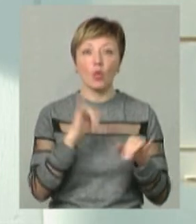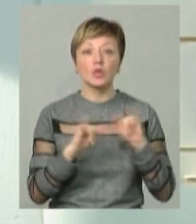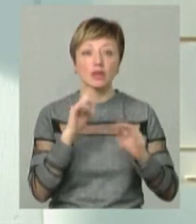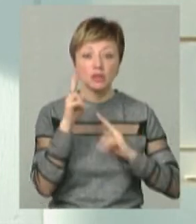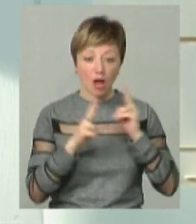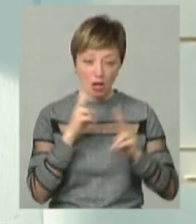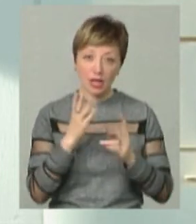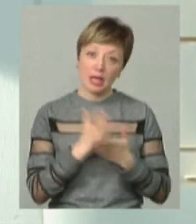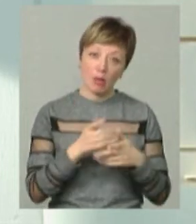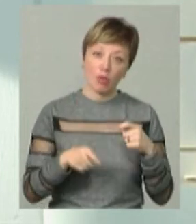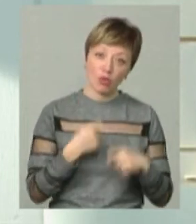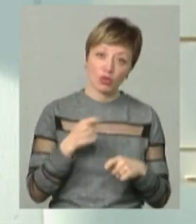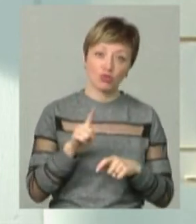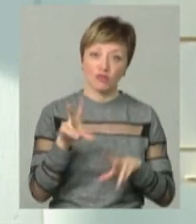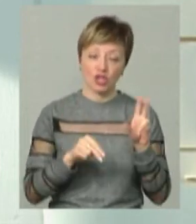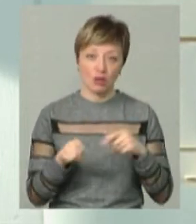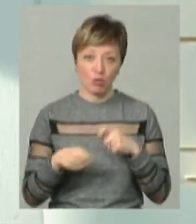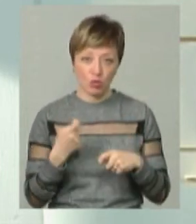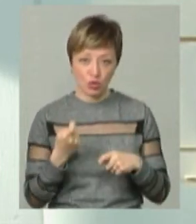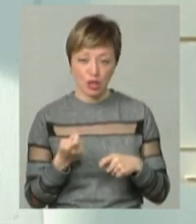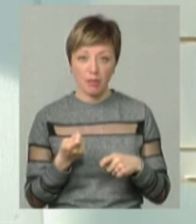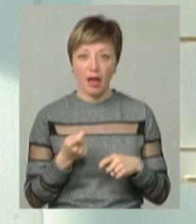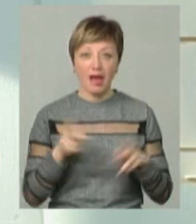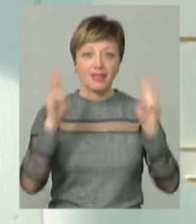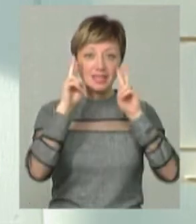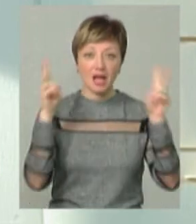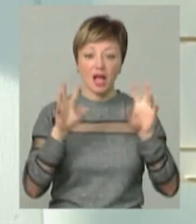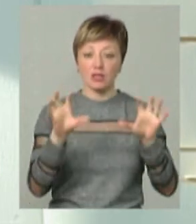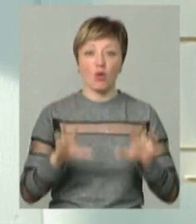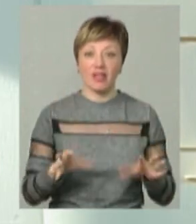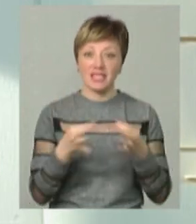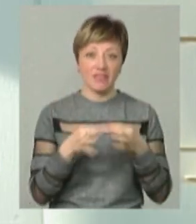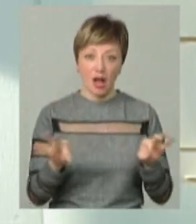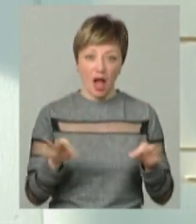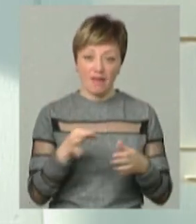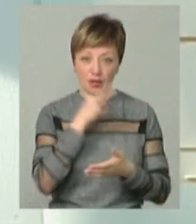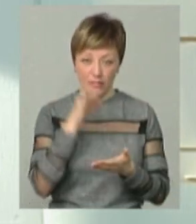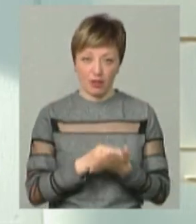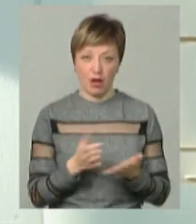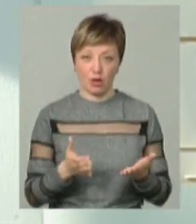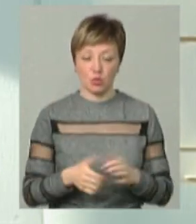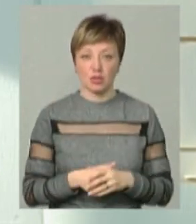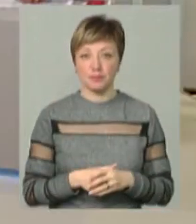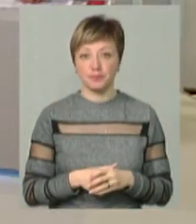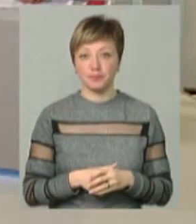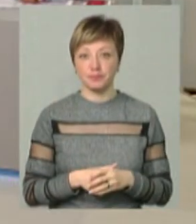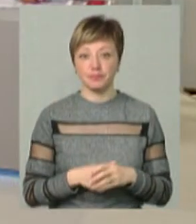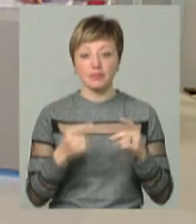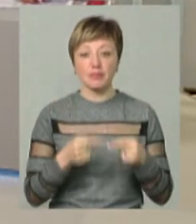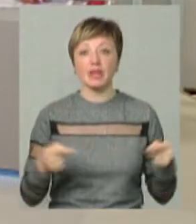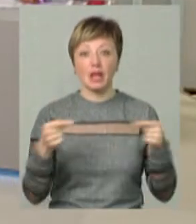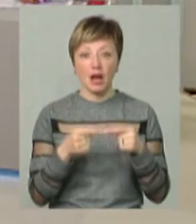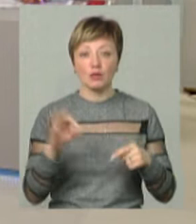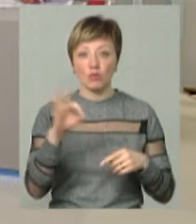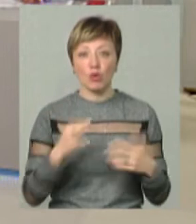і що дійсно є порушенням, чого немає, тому що незнання закону не звільняє від відповідальності. От якраз про